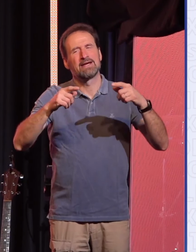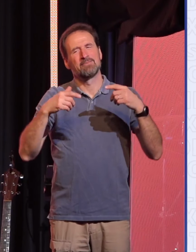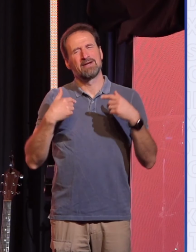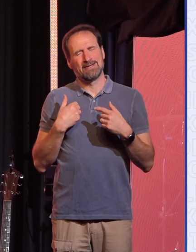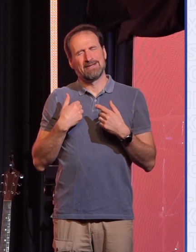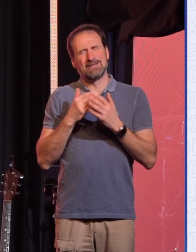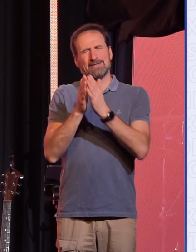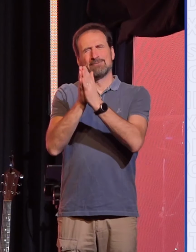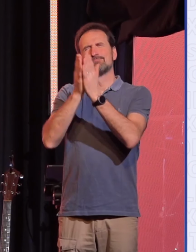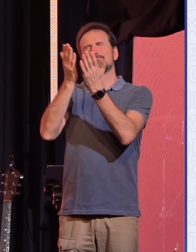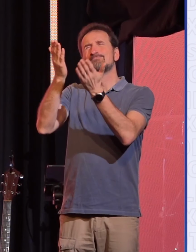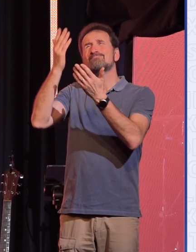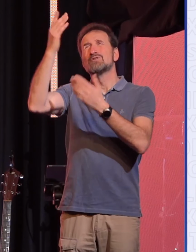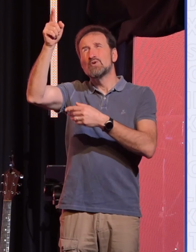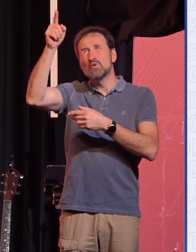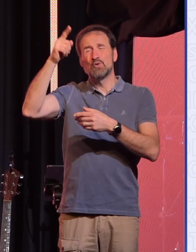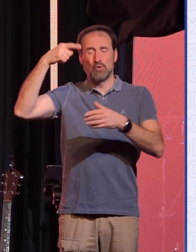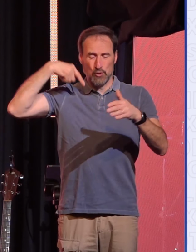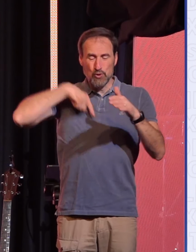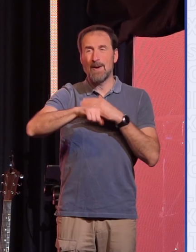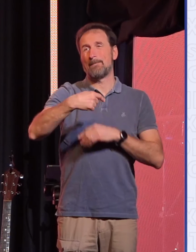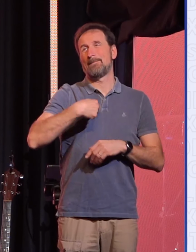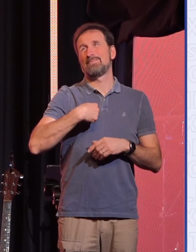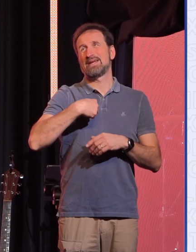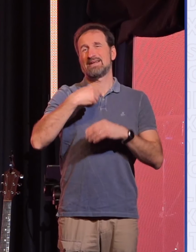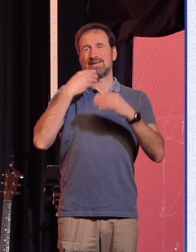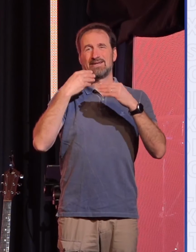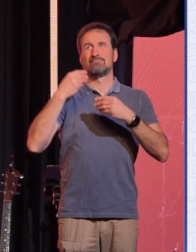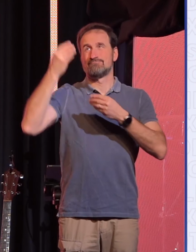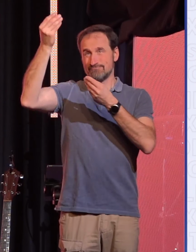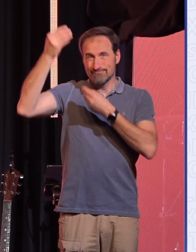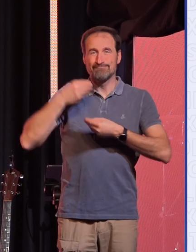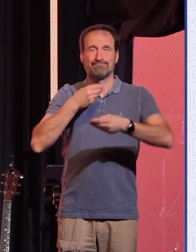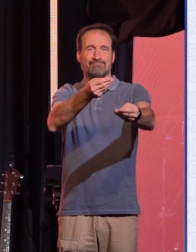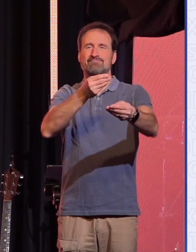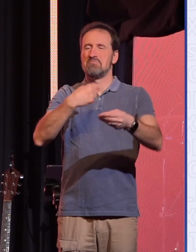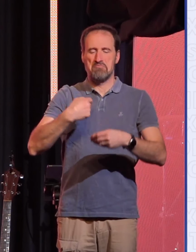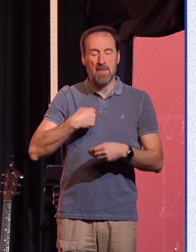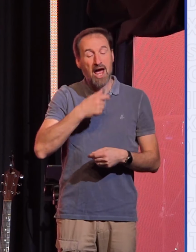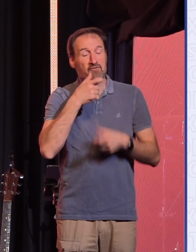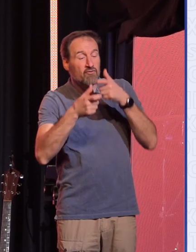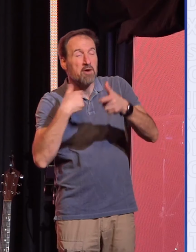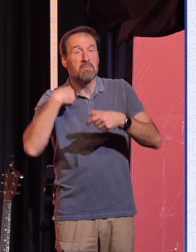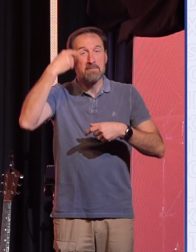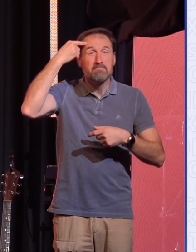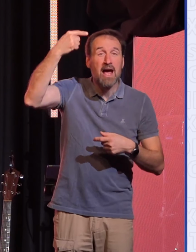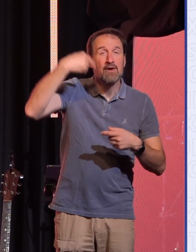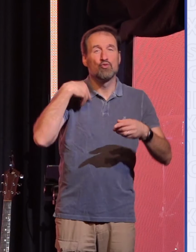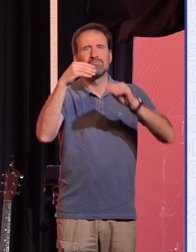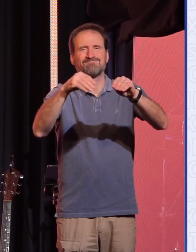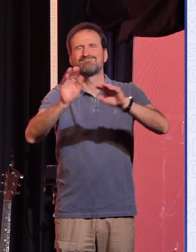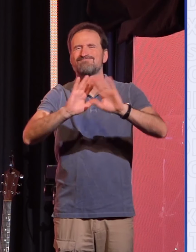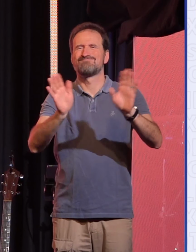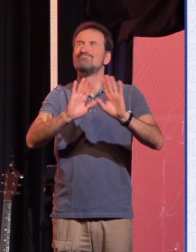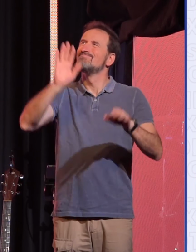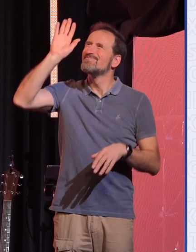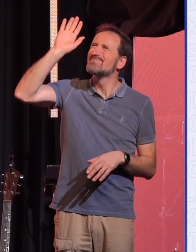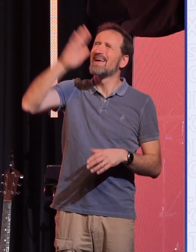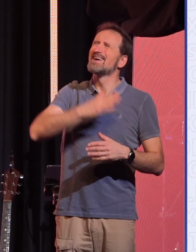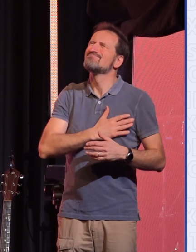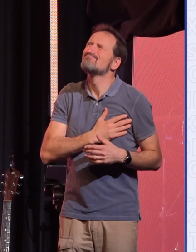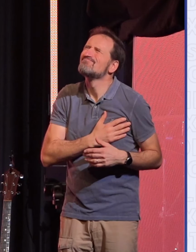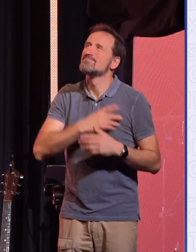Nicht meine Worte sollen gepredigt werden, sondern deine Worte. Nicht mein Herz soll weitergegeben werden, sondern dein Herz soll weitergegeben werden. Und ich bete